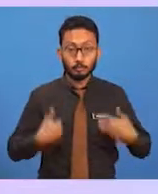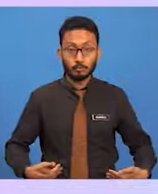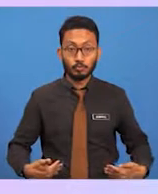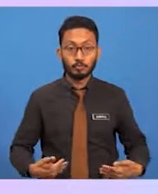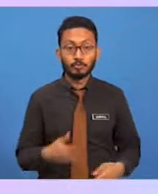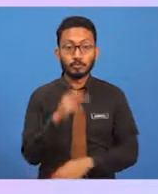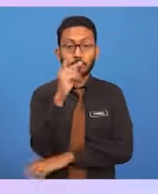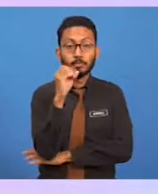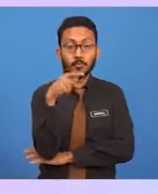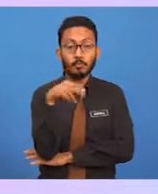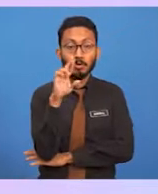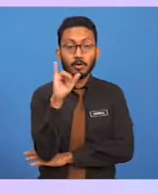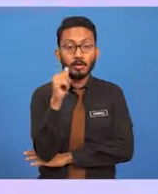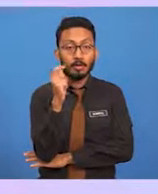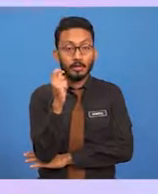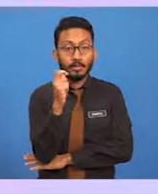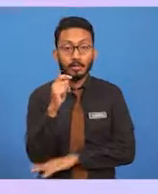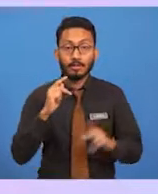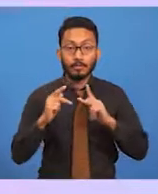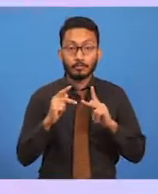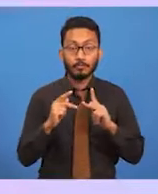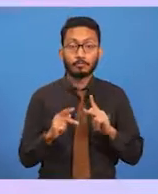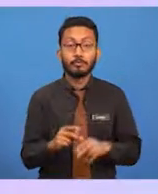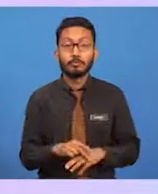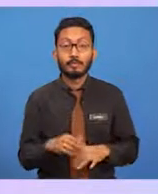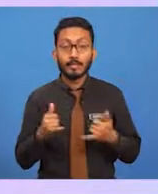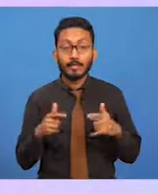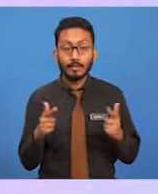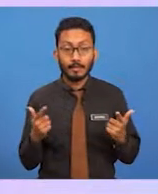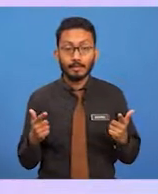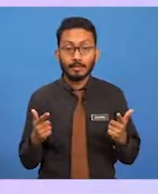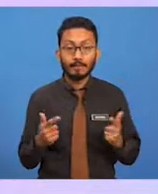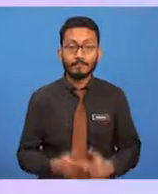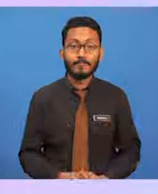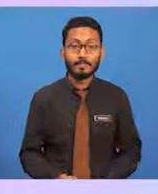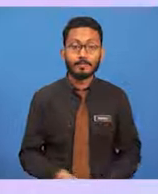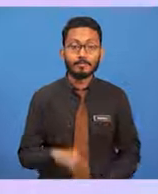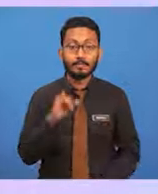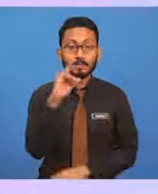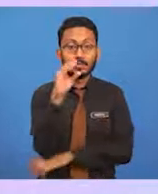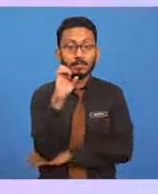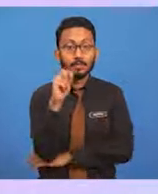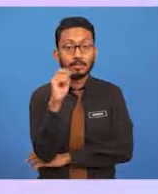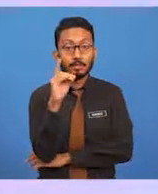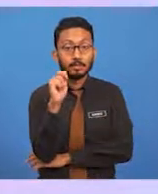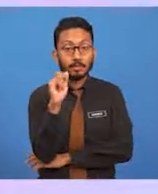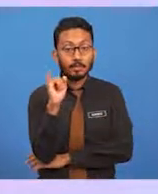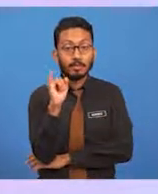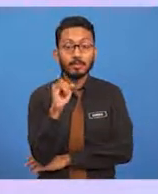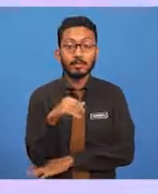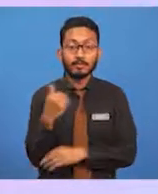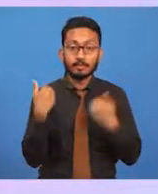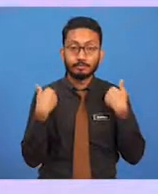Identiti korporat ini wujud apabila terdapat keseragaman dalam semua bentuk